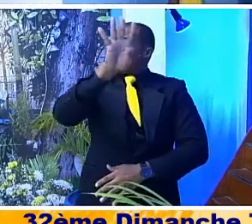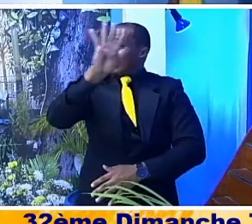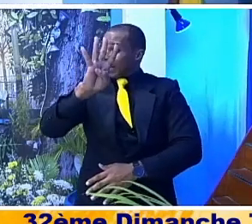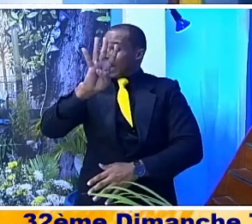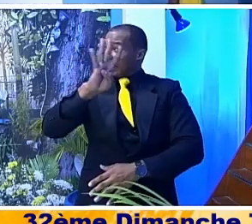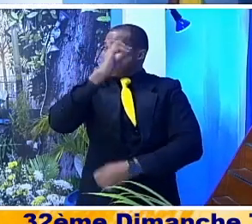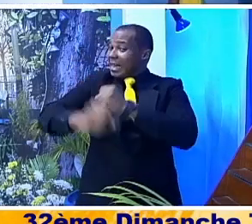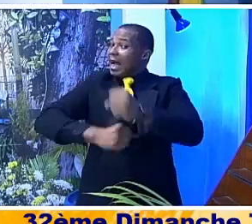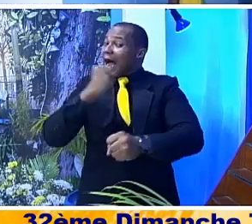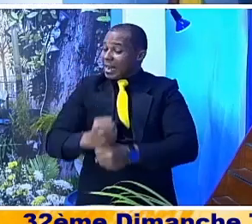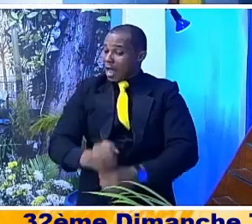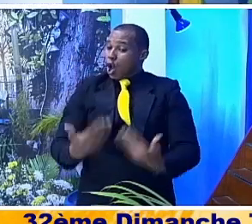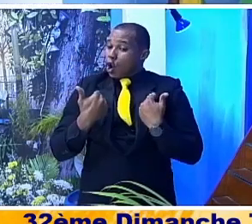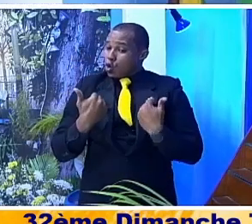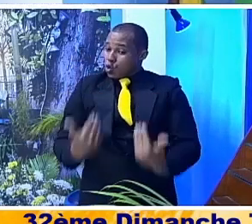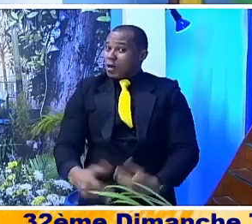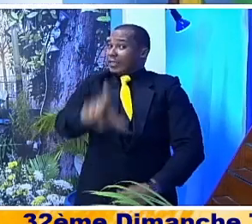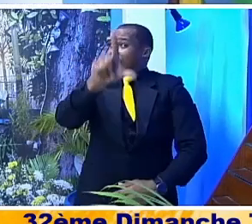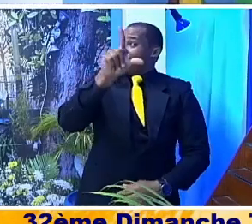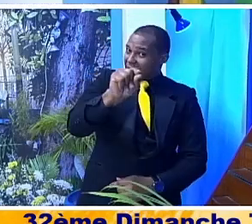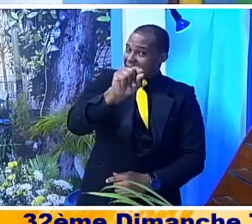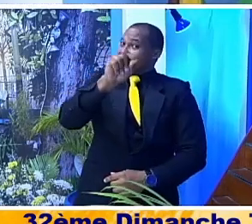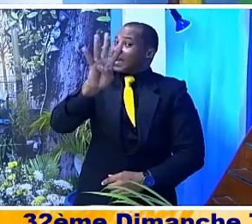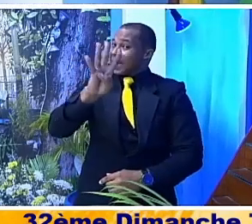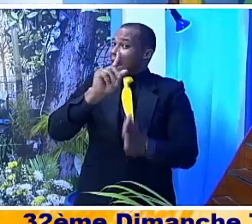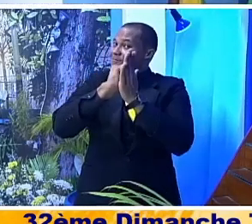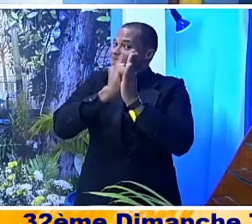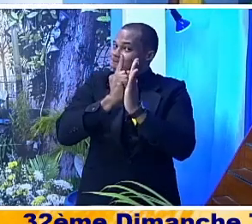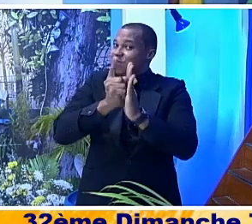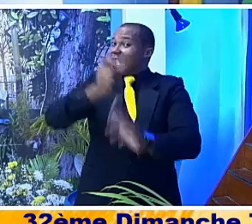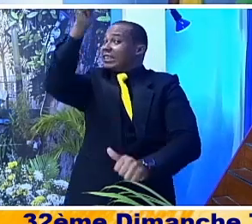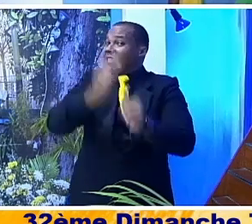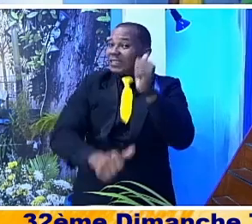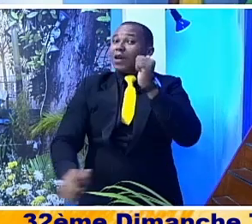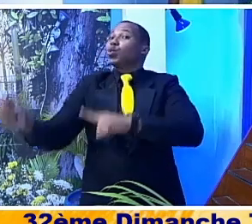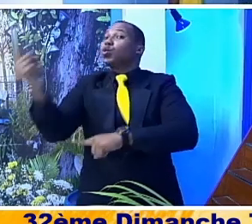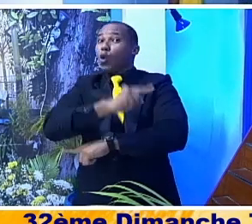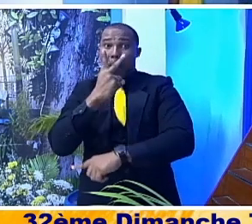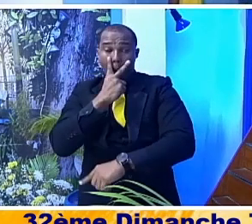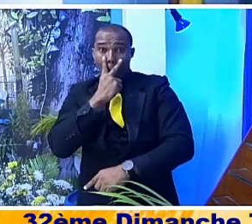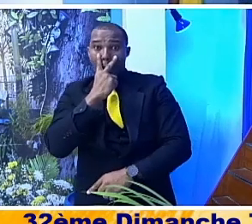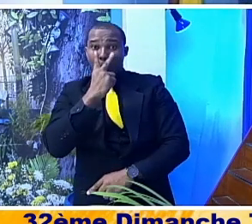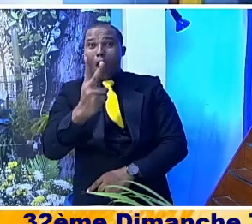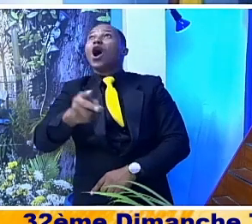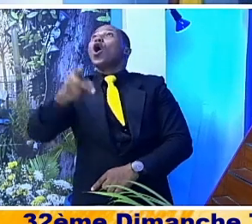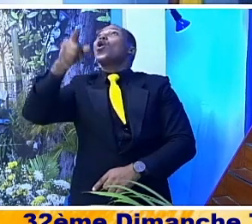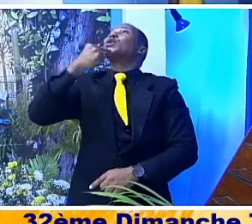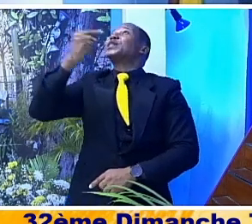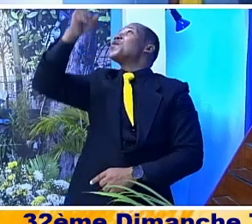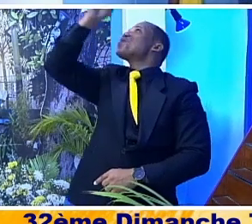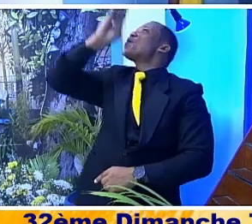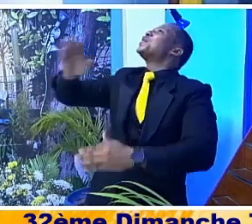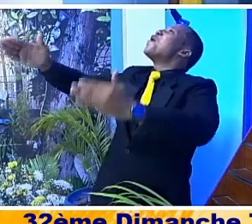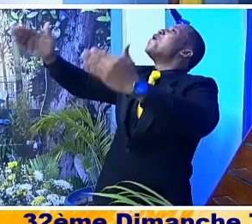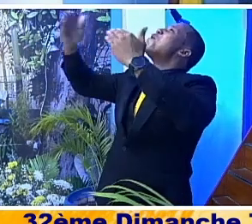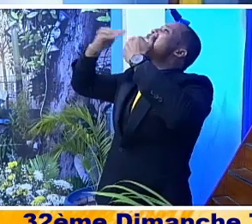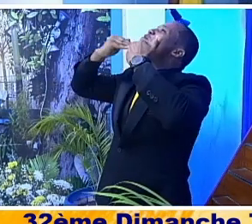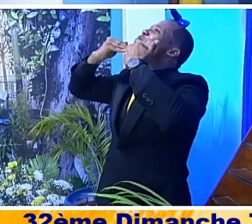Koun y alvin toune 24 heures. C'est chaque jour où ou dit bon Dieu